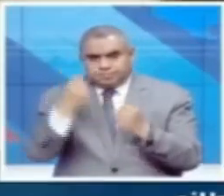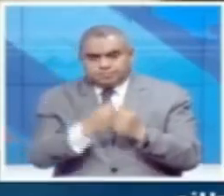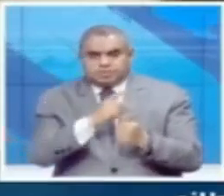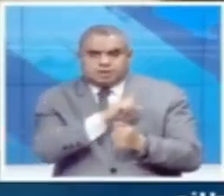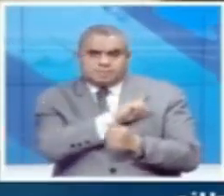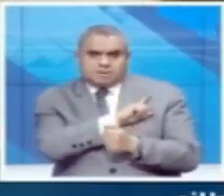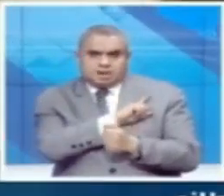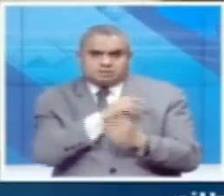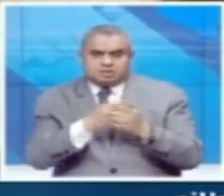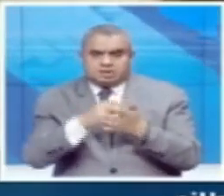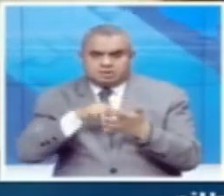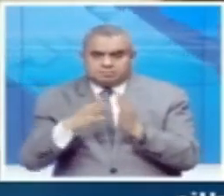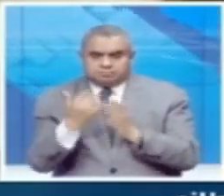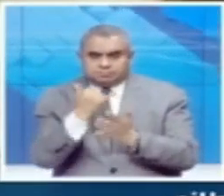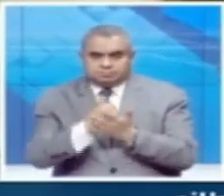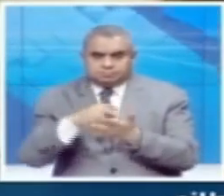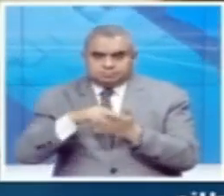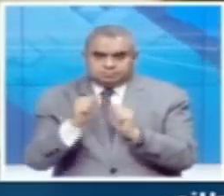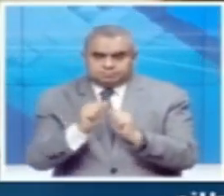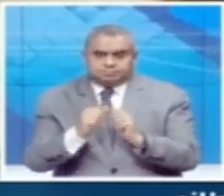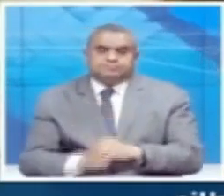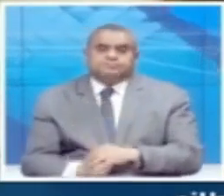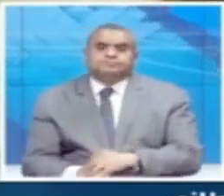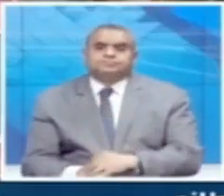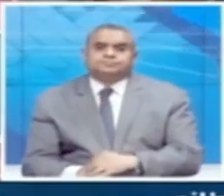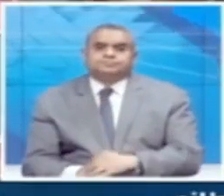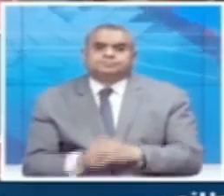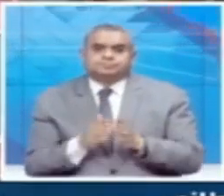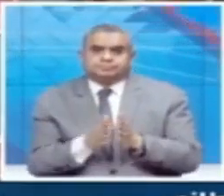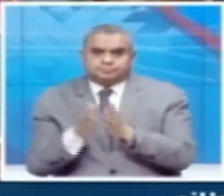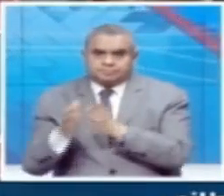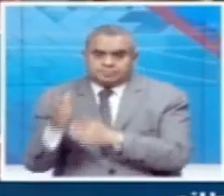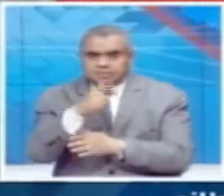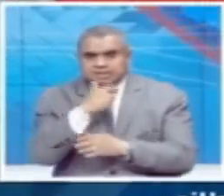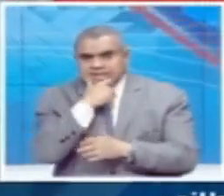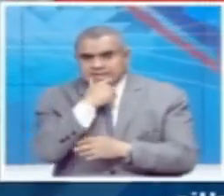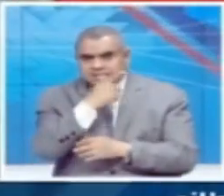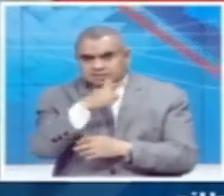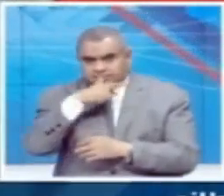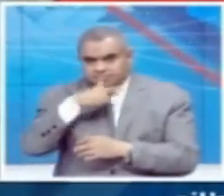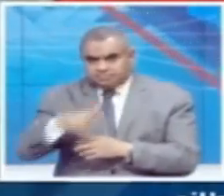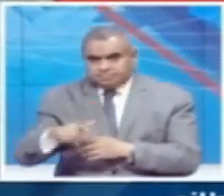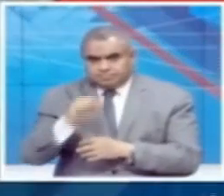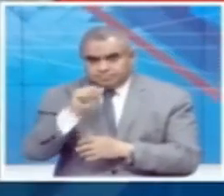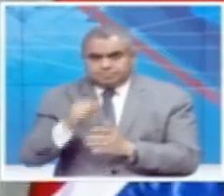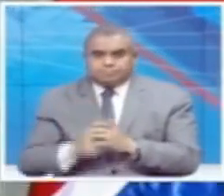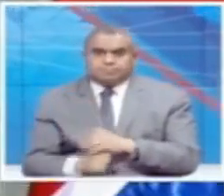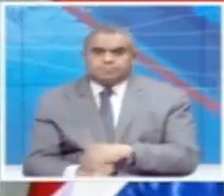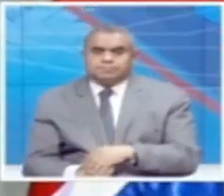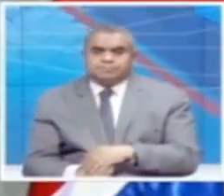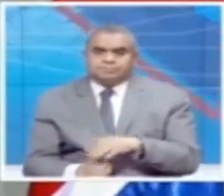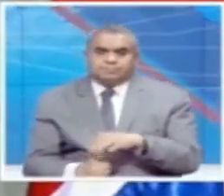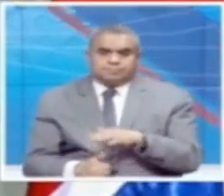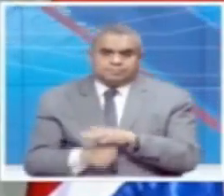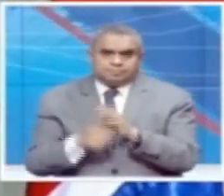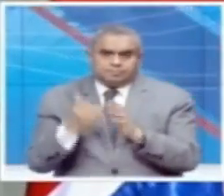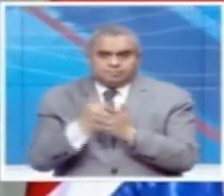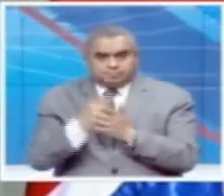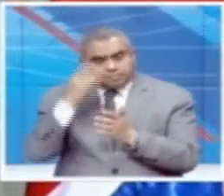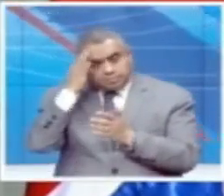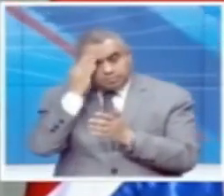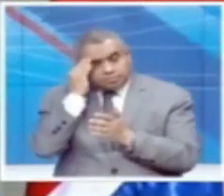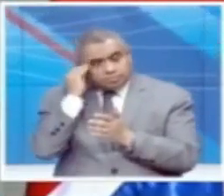لكلا الطرفين. Thank you. It's very good to be back in Cairo. سروري أن أكون موجودا هنا في القاهرة